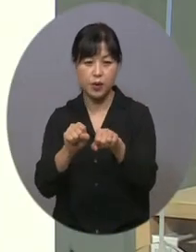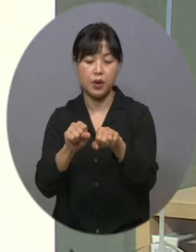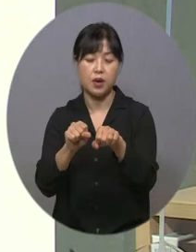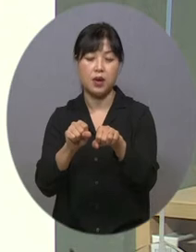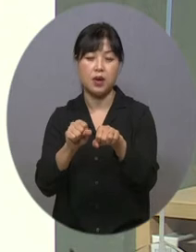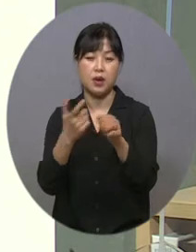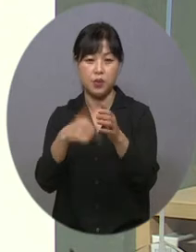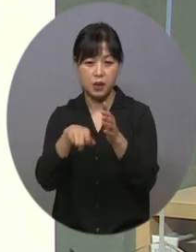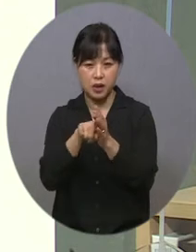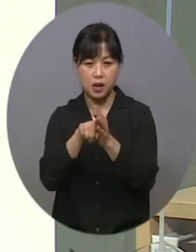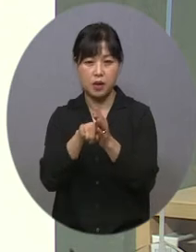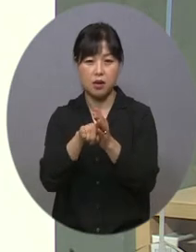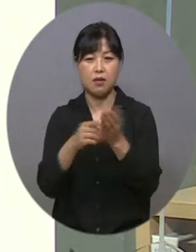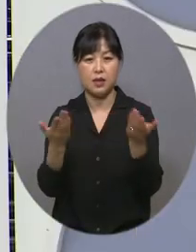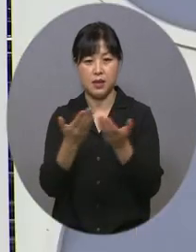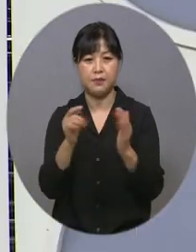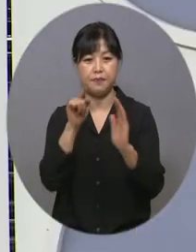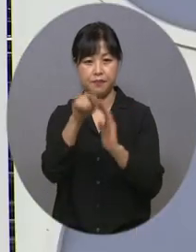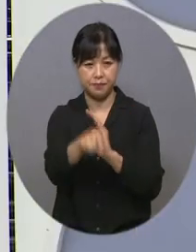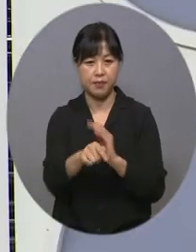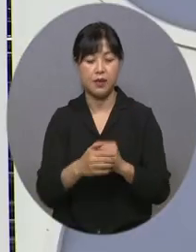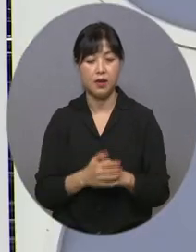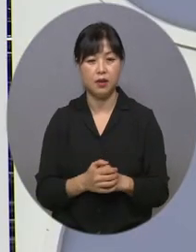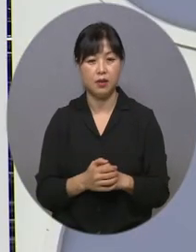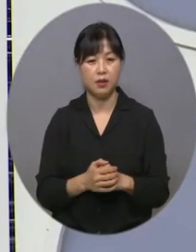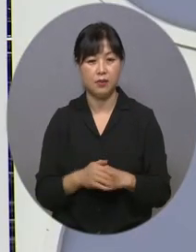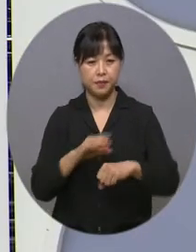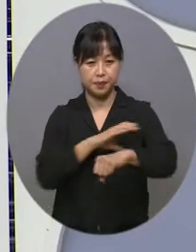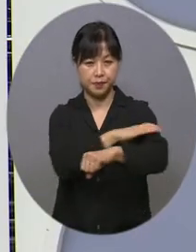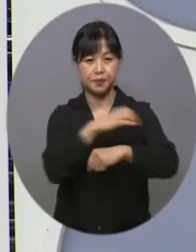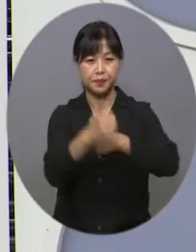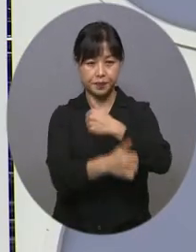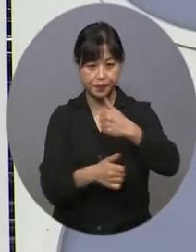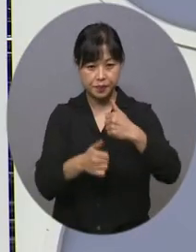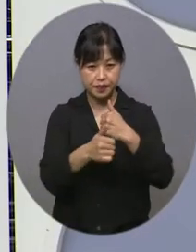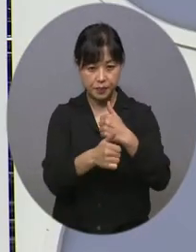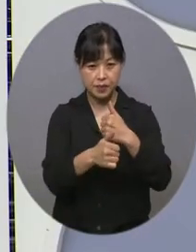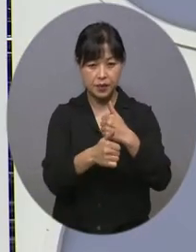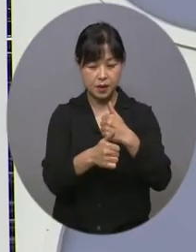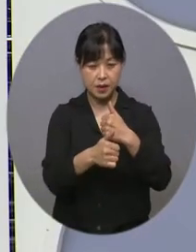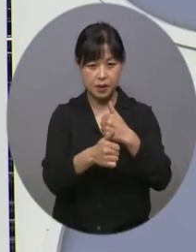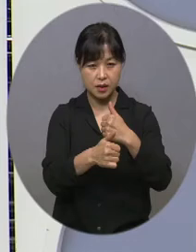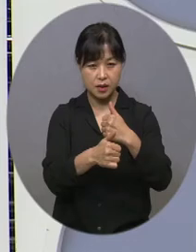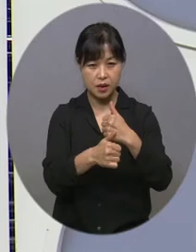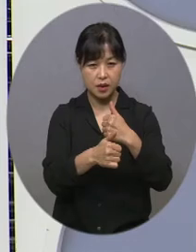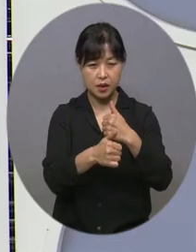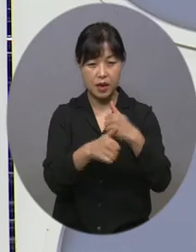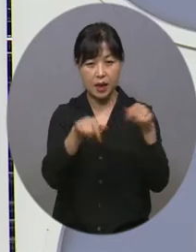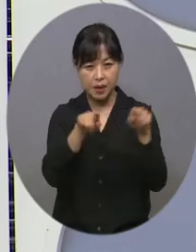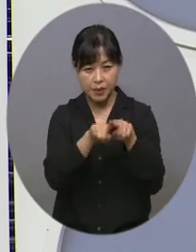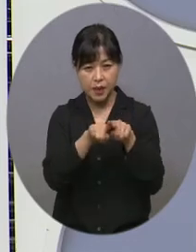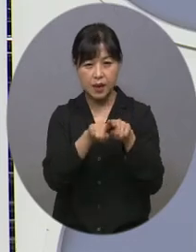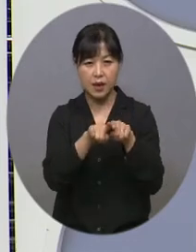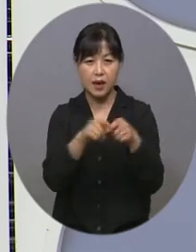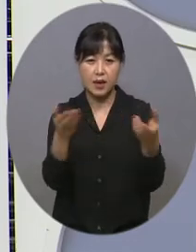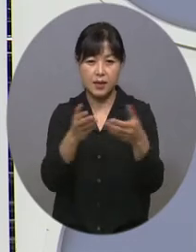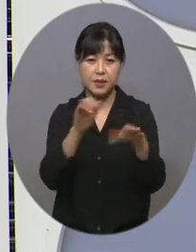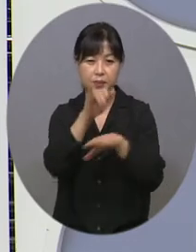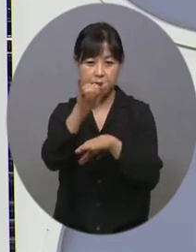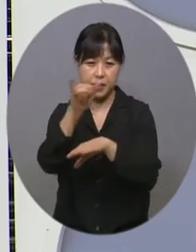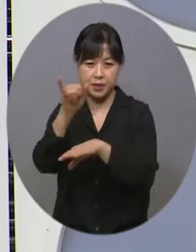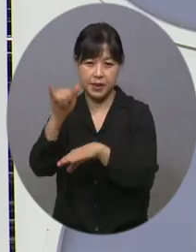때문에 우리 집행위원님들 모시고 출장을 많이 다녔는데요. 그 당시에 세계 웬만한 나라는